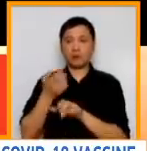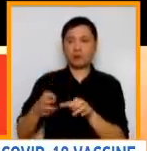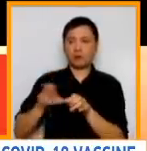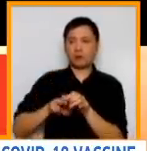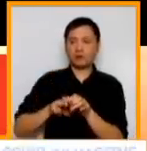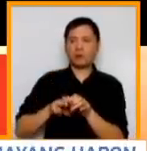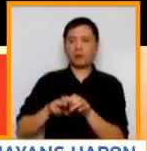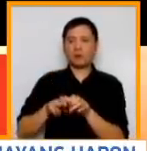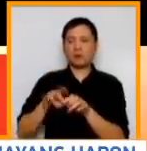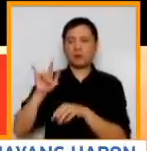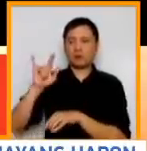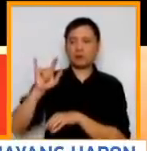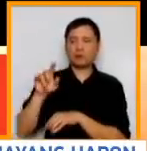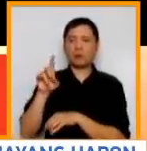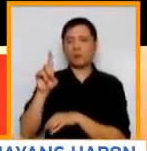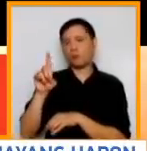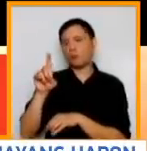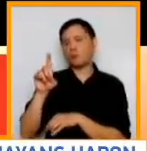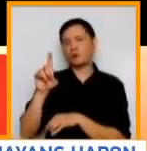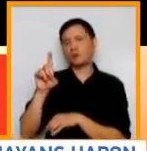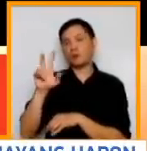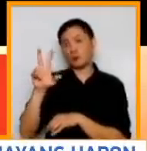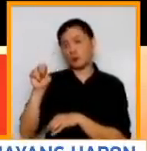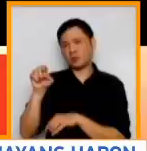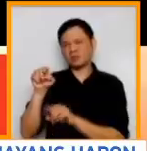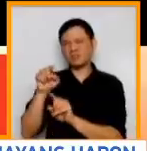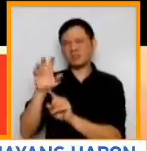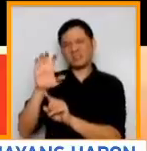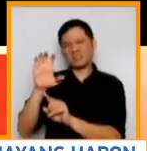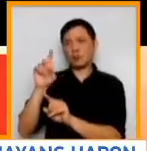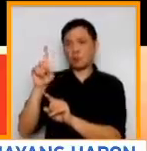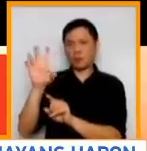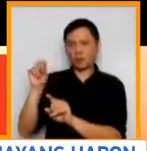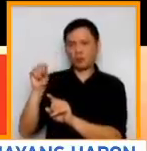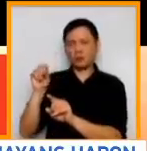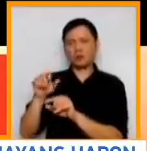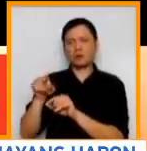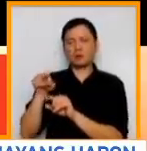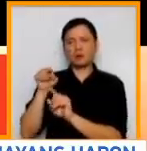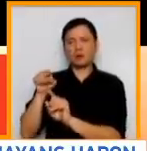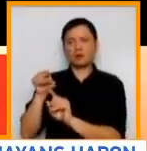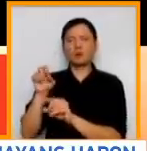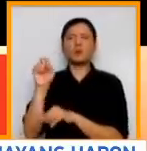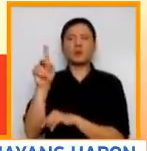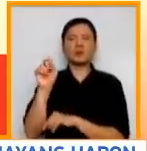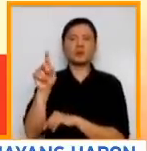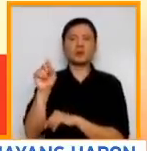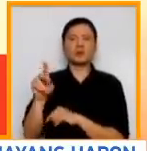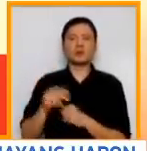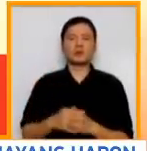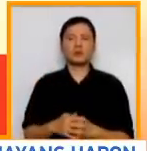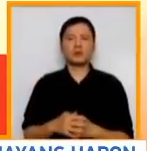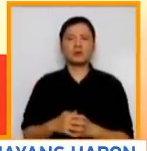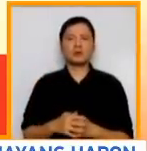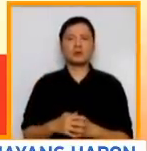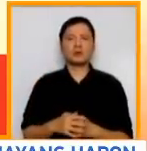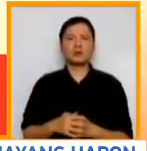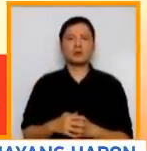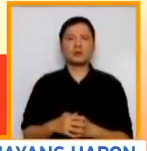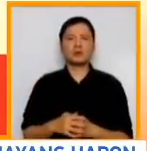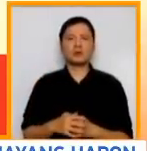pa naman, ma'am. Mm-hmm. Okay pa naman yung lipat sa ibabaw, ma'am. Tapos yun ng